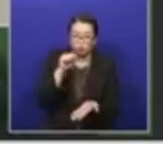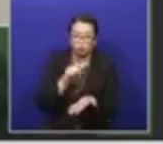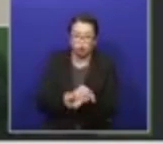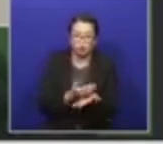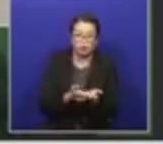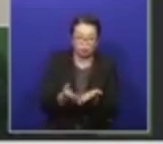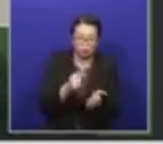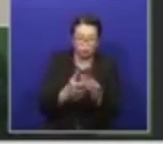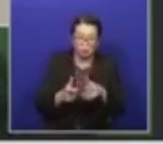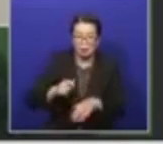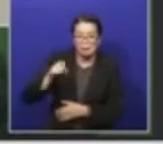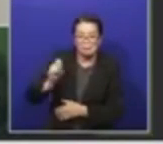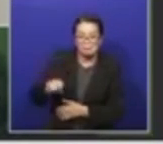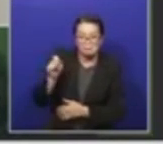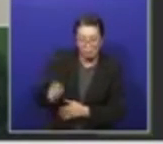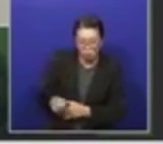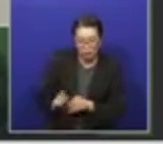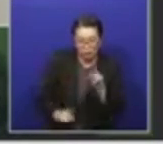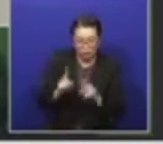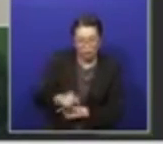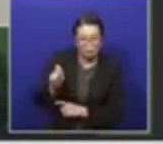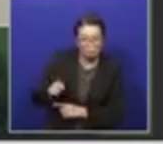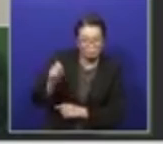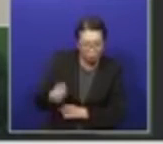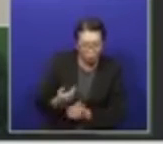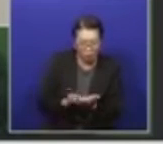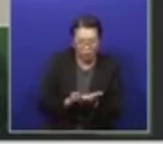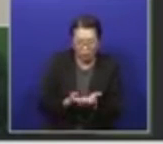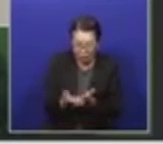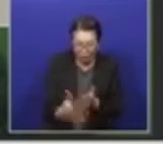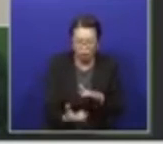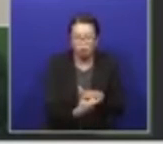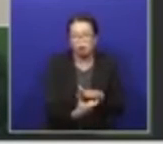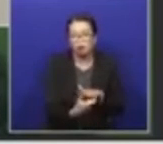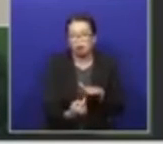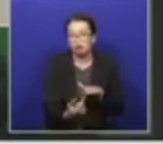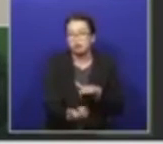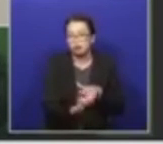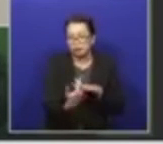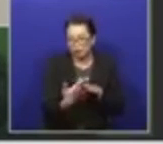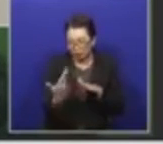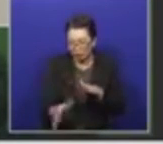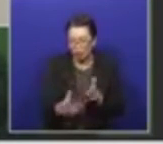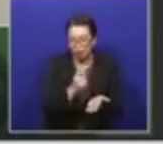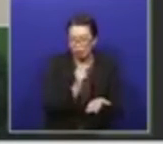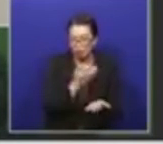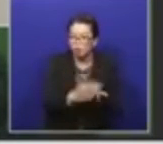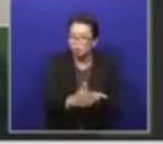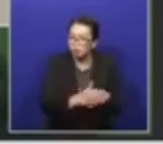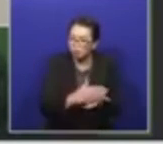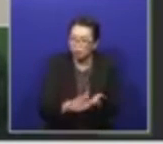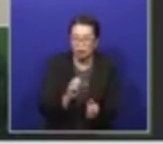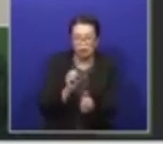ทิ้งการขบวนการการติดตามเร่งรัดหนี้สินก็สตง.เขาก็แนะนำพวกท่